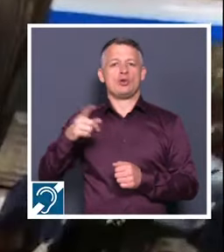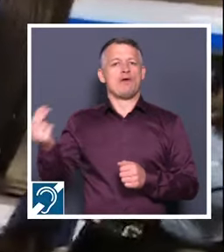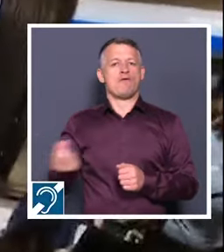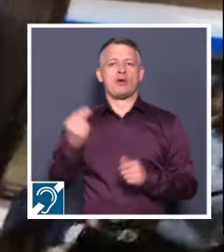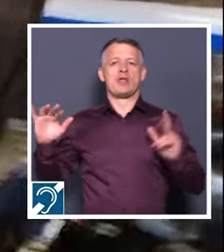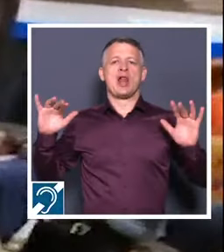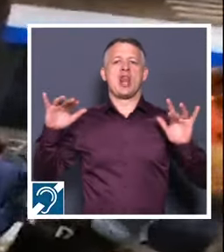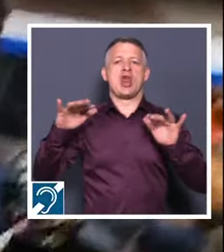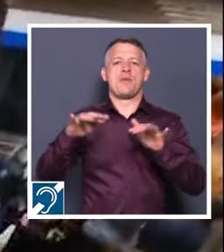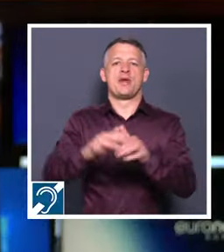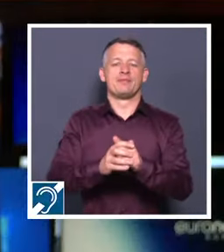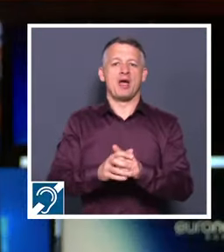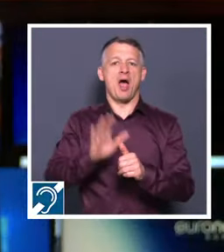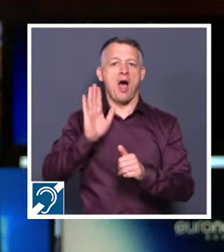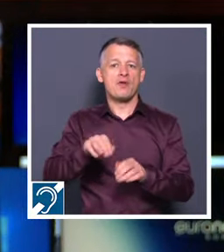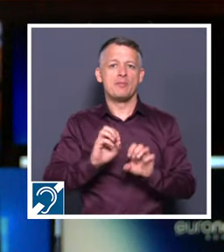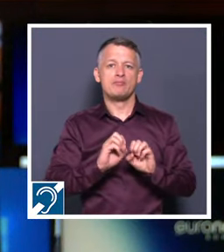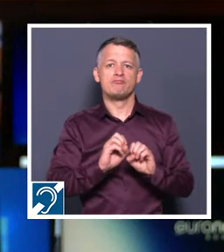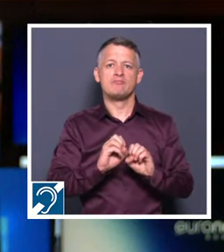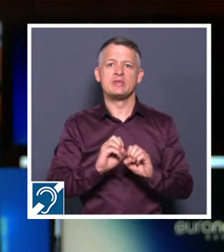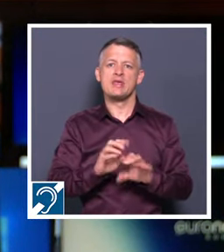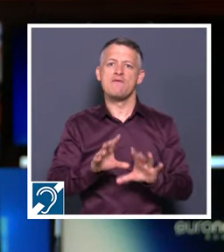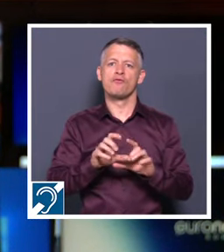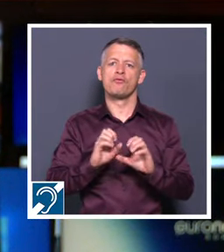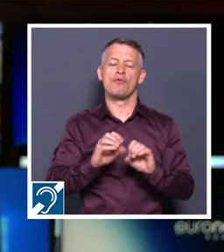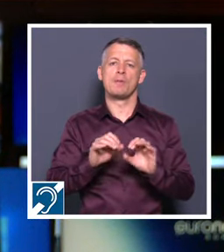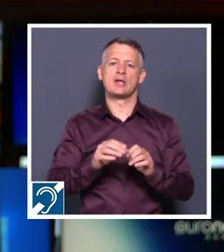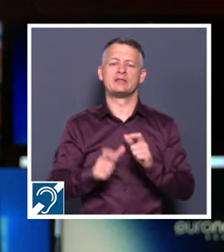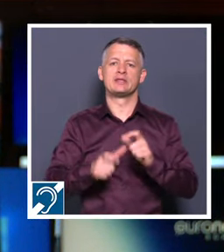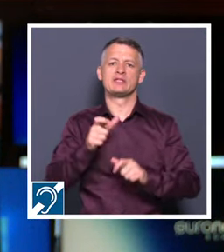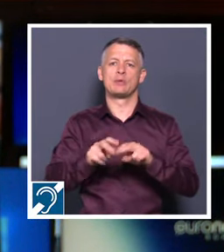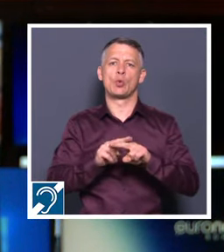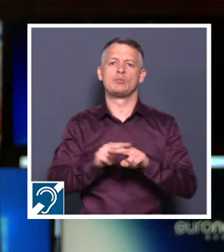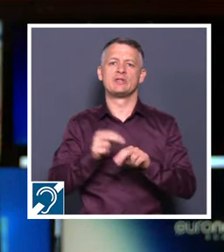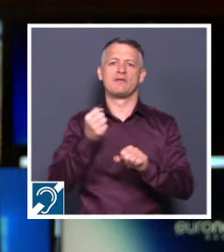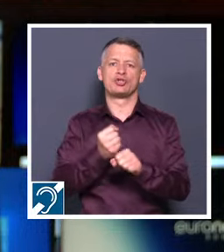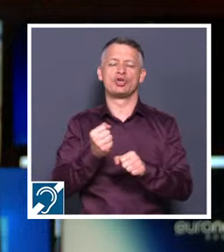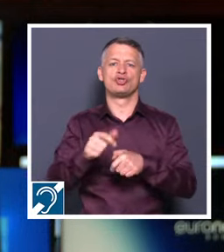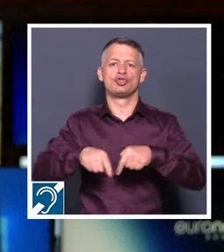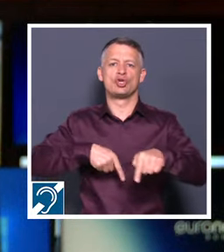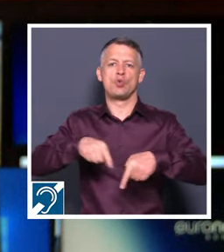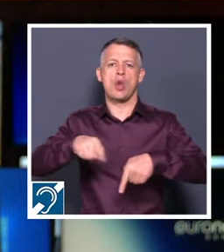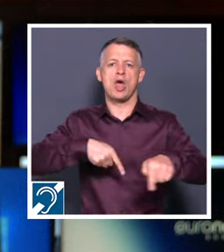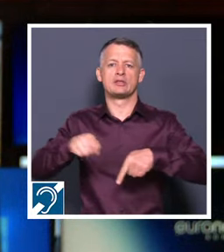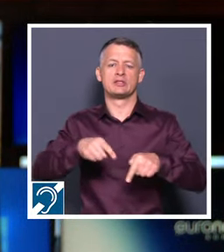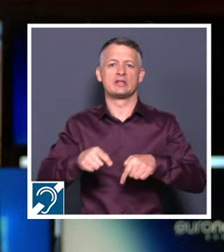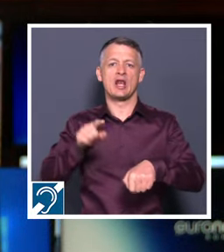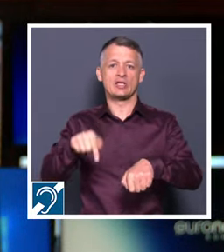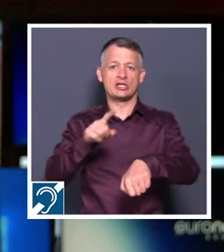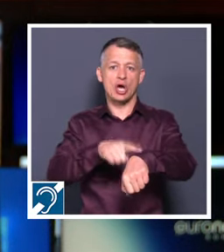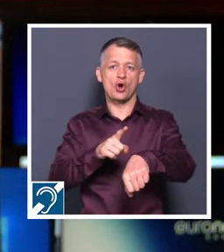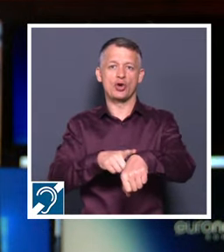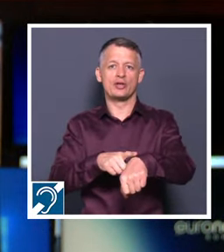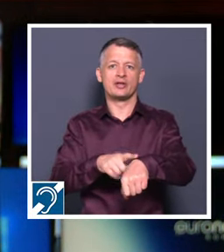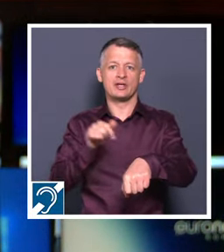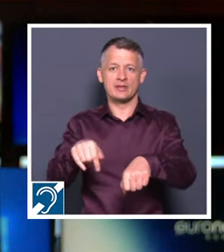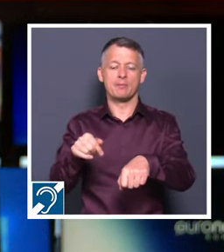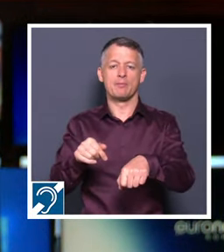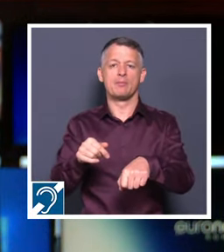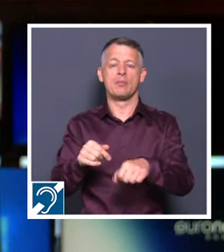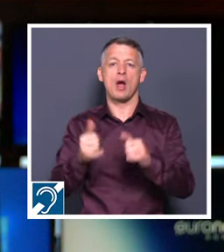aglomerat. Avem informații despre modul în care se desfășoară circulația la această oră, în aceste